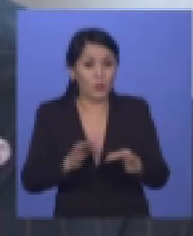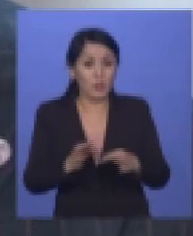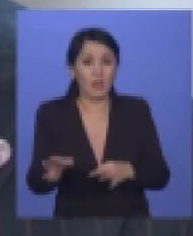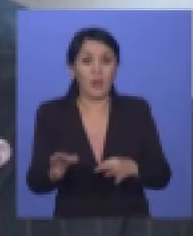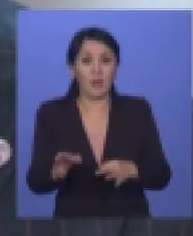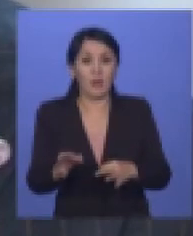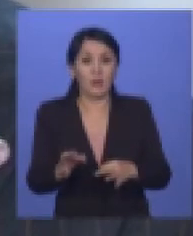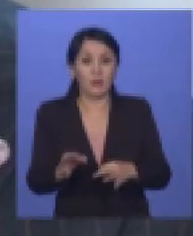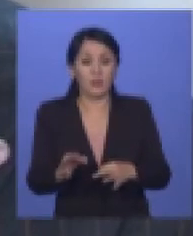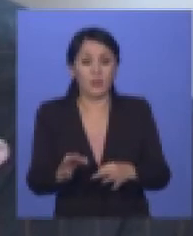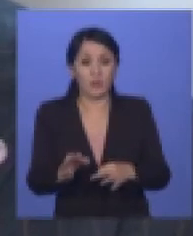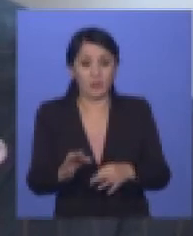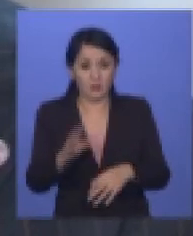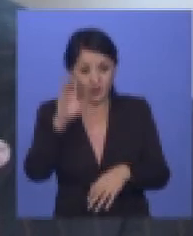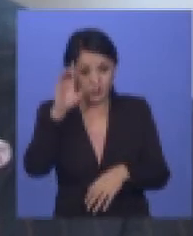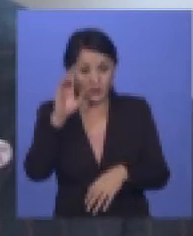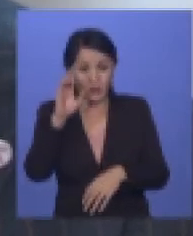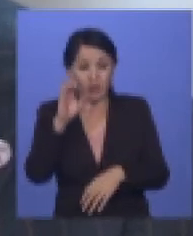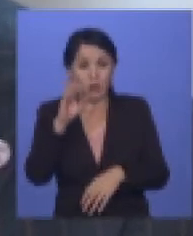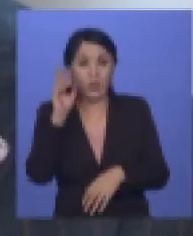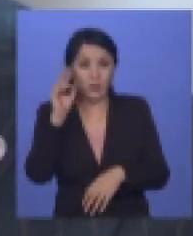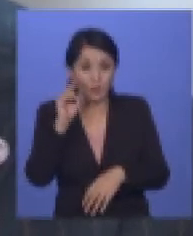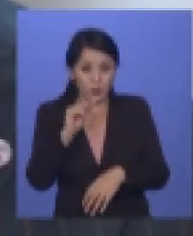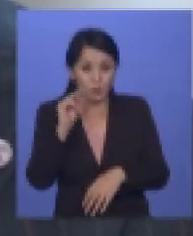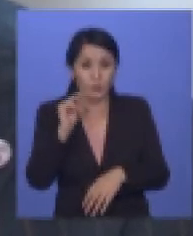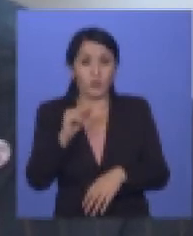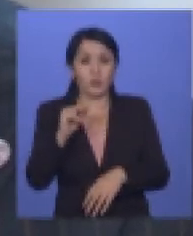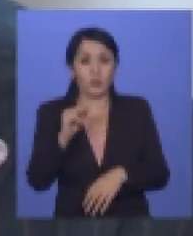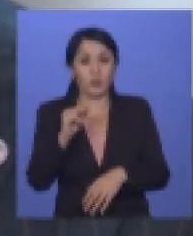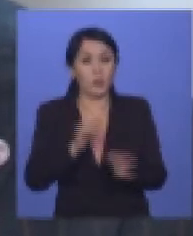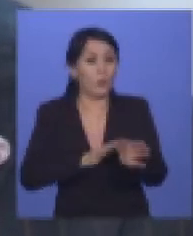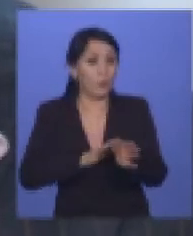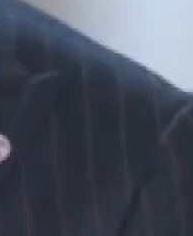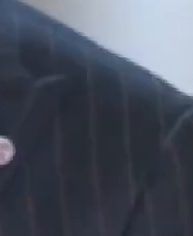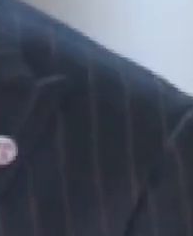ағымдағы жылы көрсетілген мемлекеттік қызметтер саны бойынша толығырақ тоқталып өтеді.